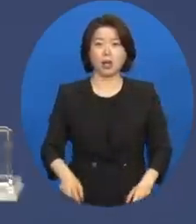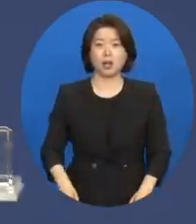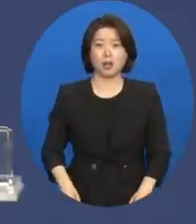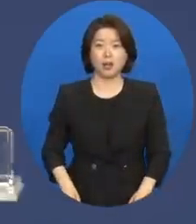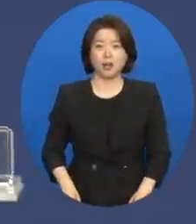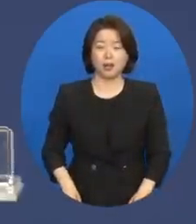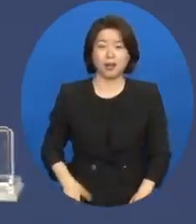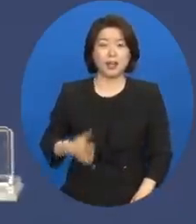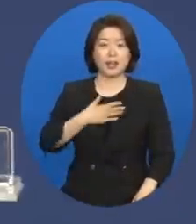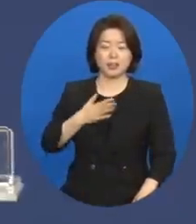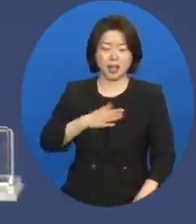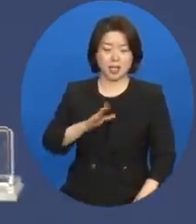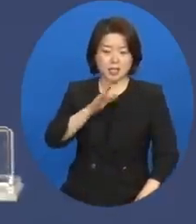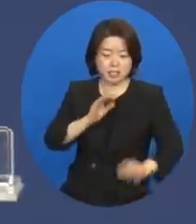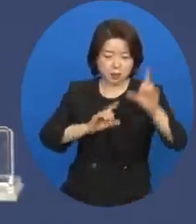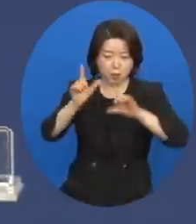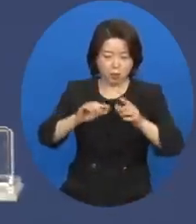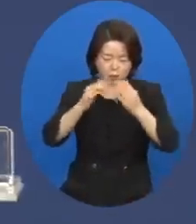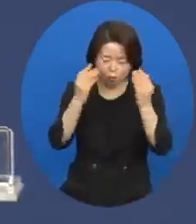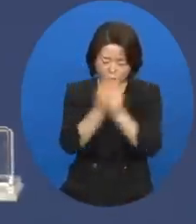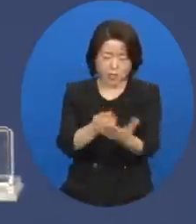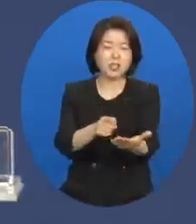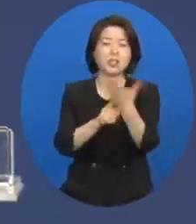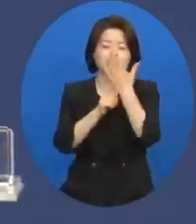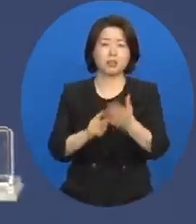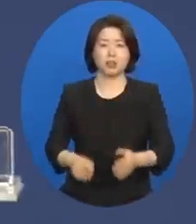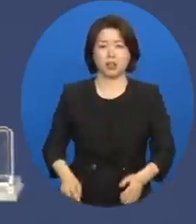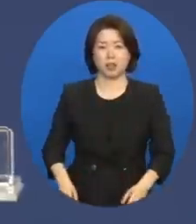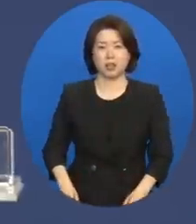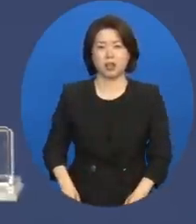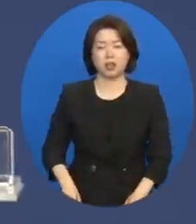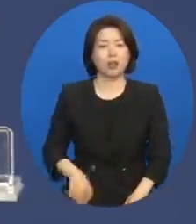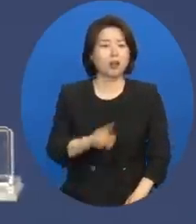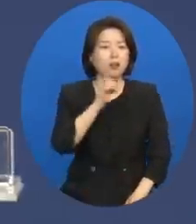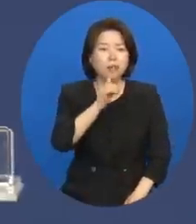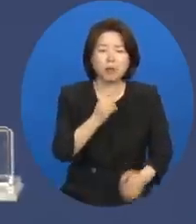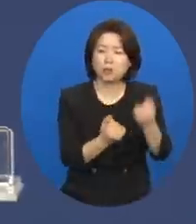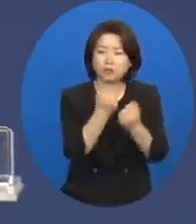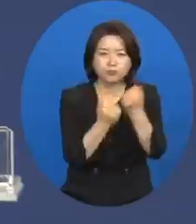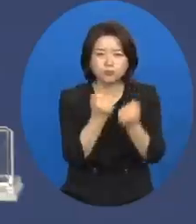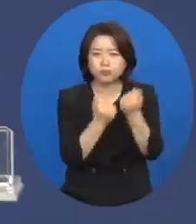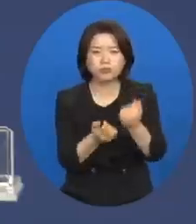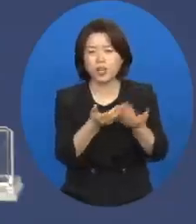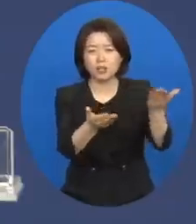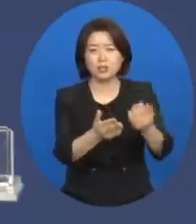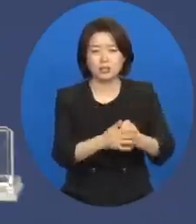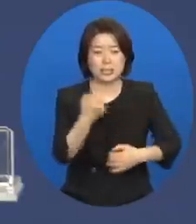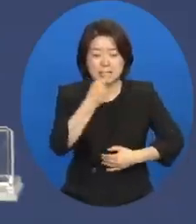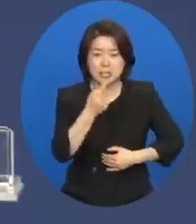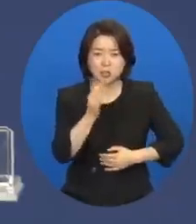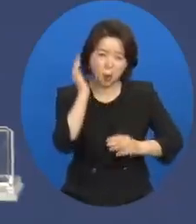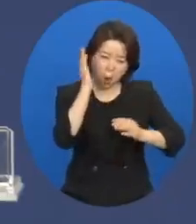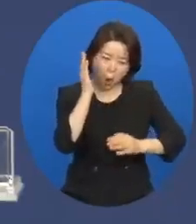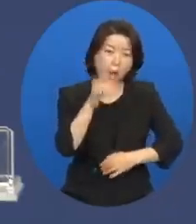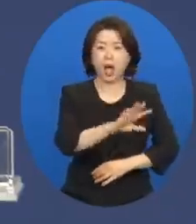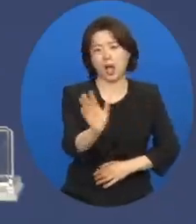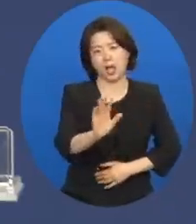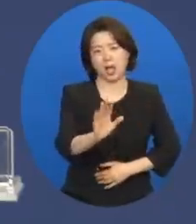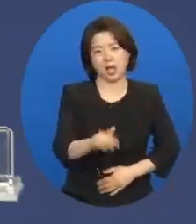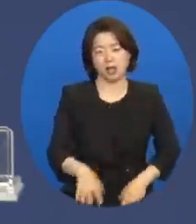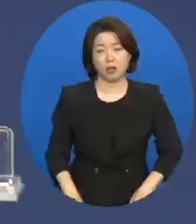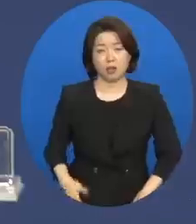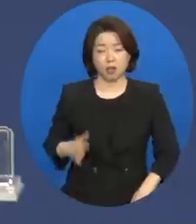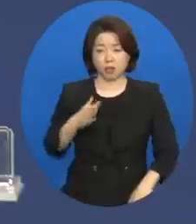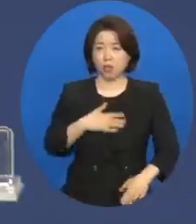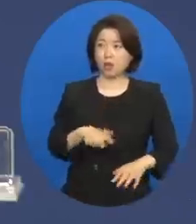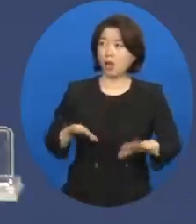그리고 나의 실체가 완전히 드러나요. 그러면 이건 무슨 말로 설득해서 뭐 이론 얘기하는 게 아니라 우리가 한 거